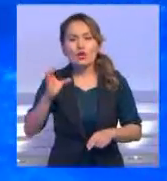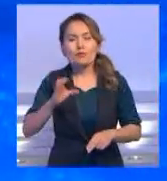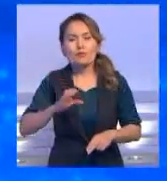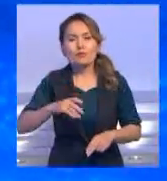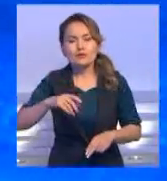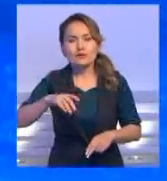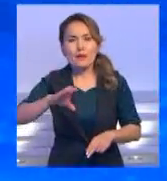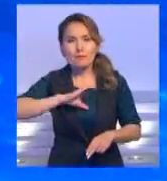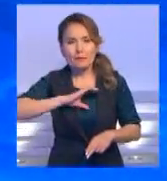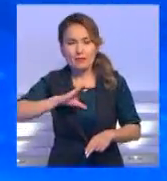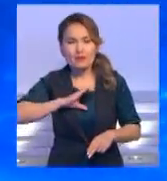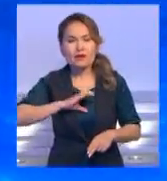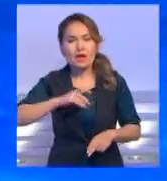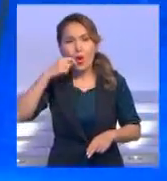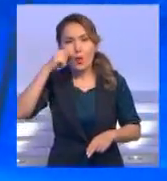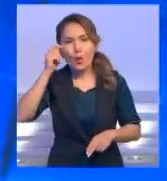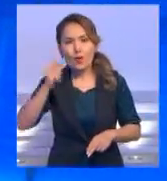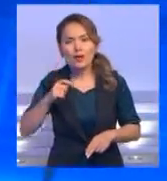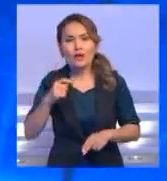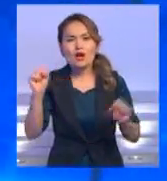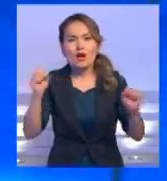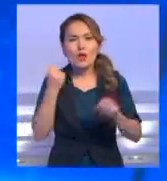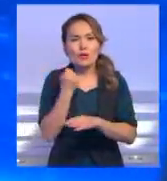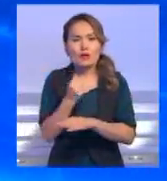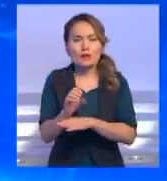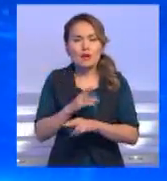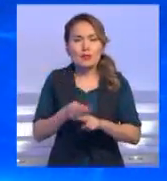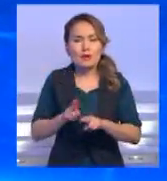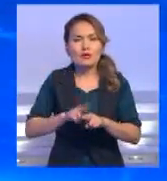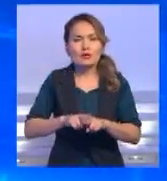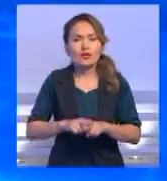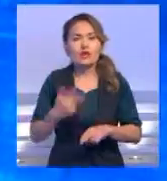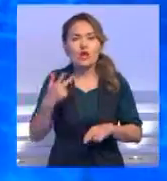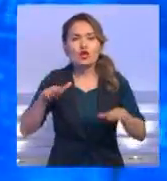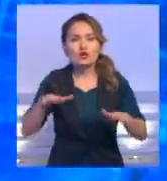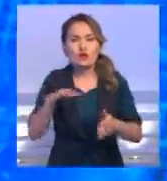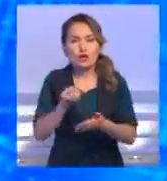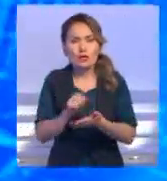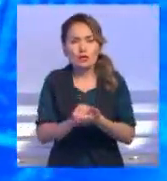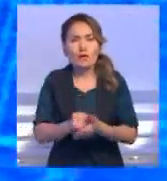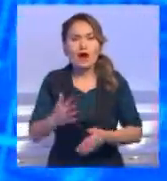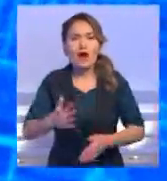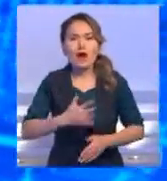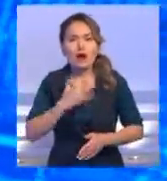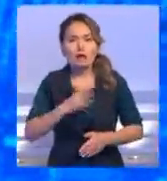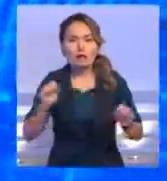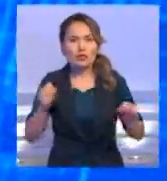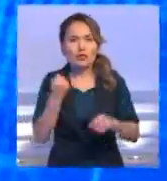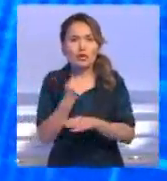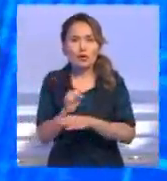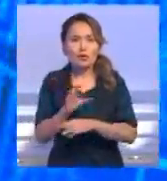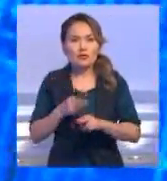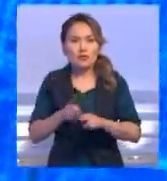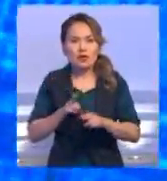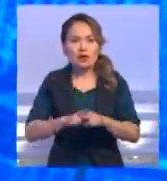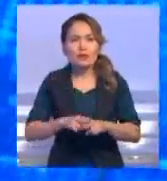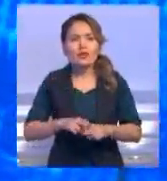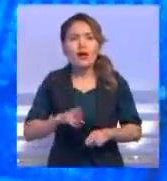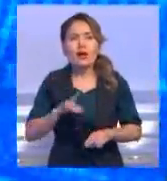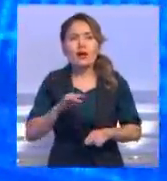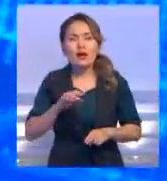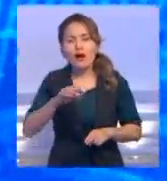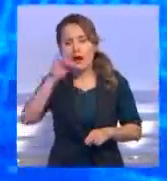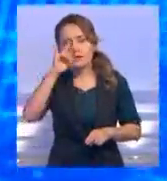Григорий Вовчайскийға бұйырса, үштікті канадалық шаңғышы Марк Аренс қорытындылады. Айта кетейік, Александр Калядин Оңтүстік Кореяда